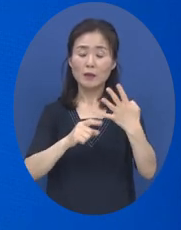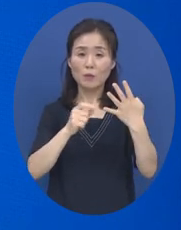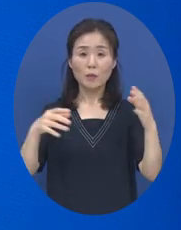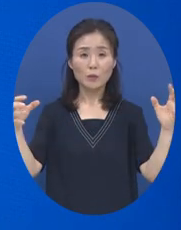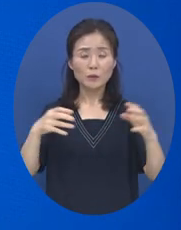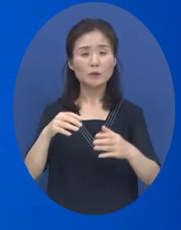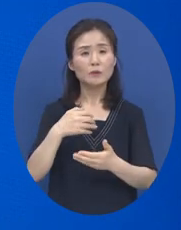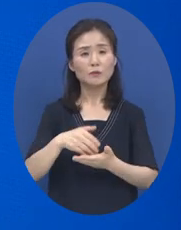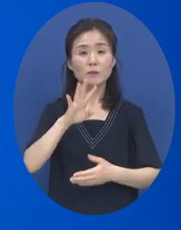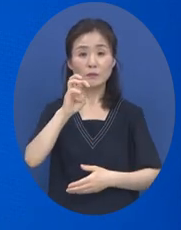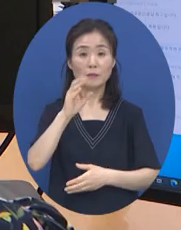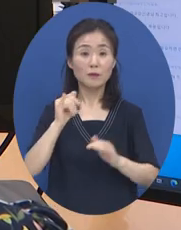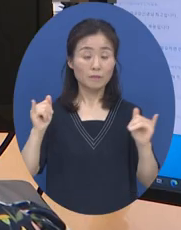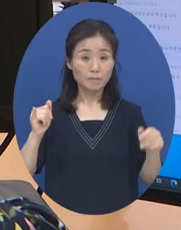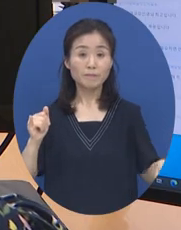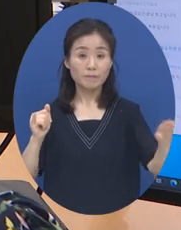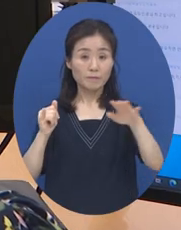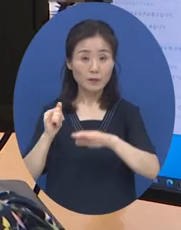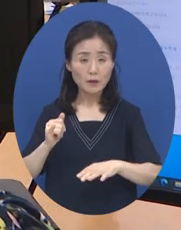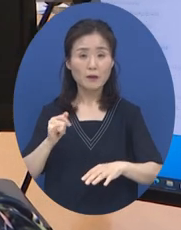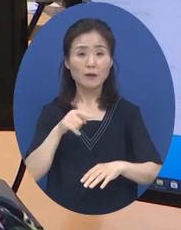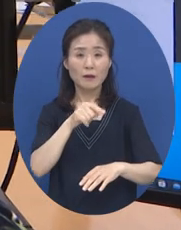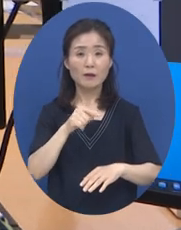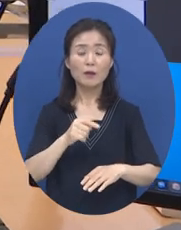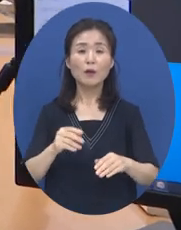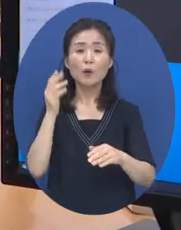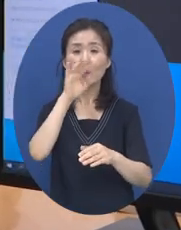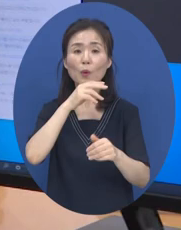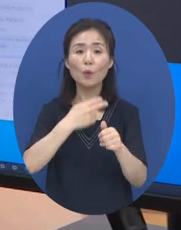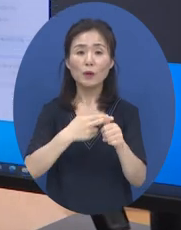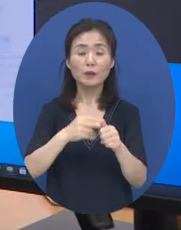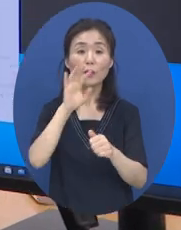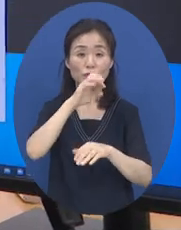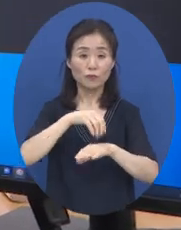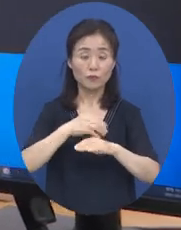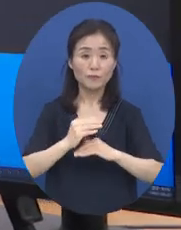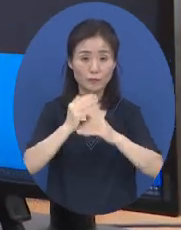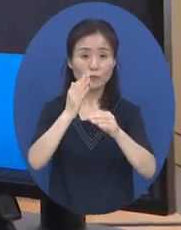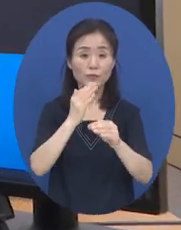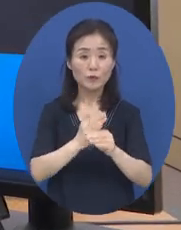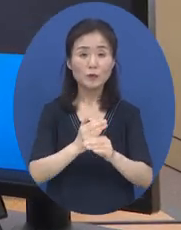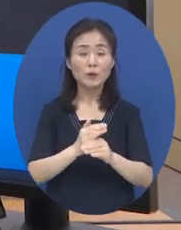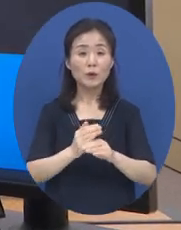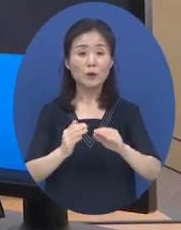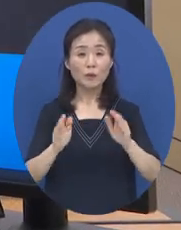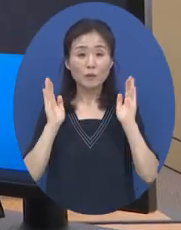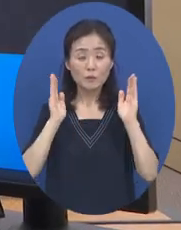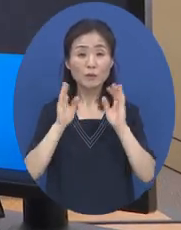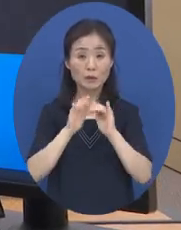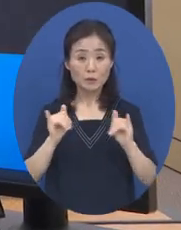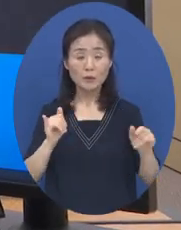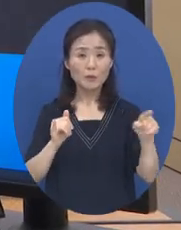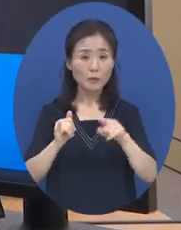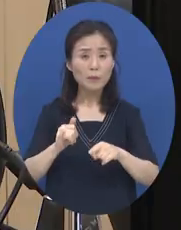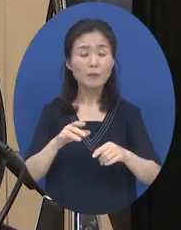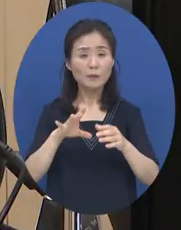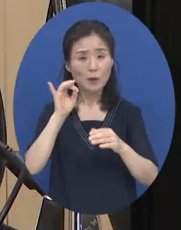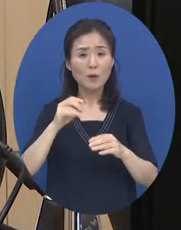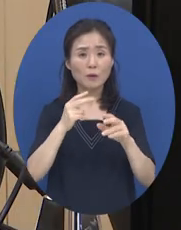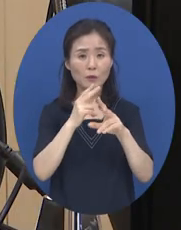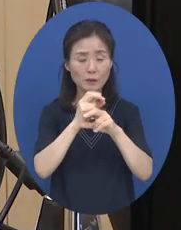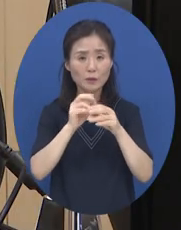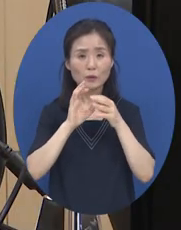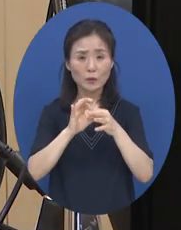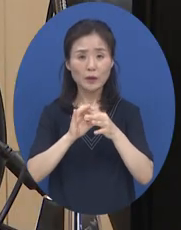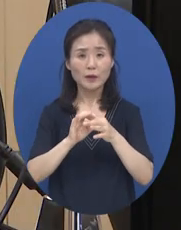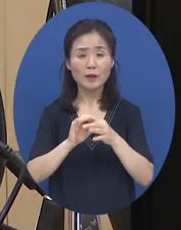모집한 40명을 대상으로 교원 연수 과정을 진행 중입니다. 교육생들은 먼저 온라인으로 문해 교육개론,